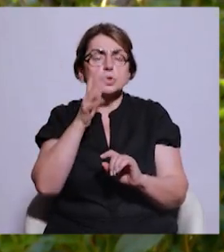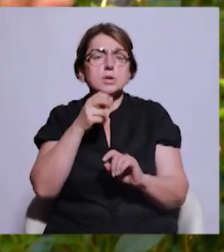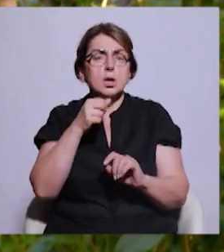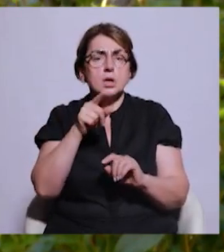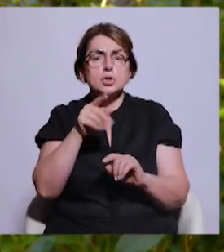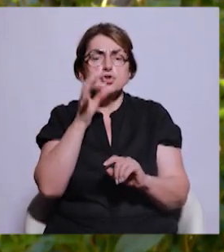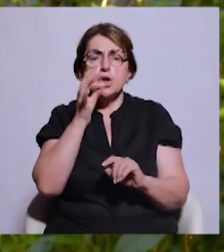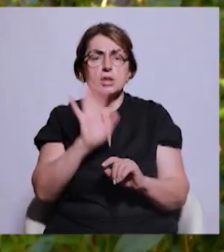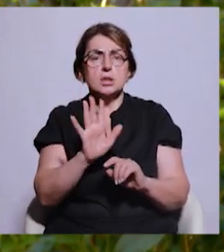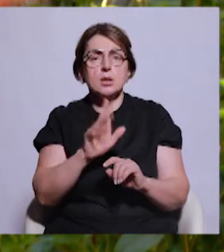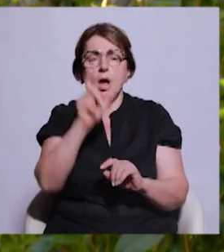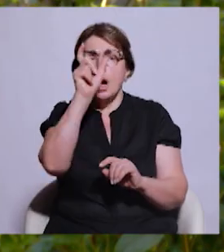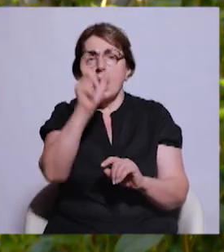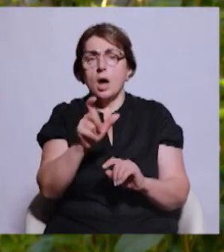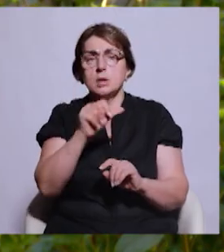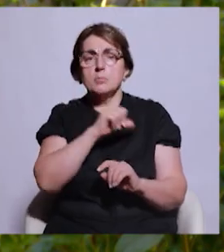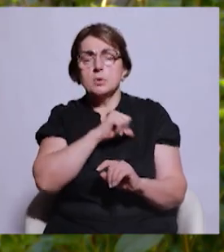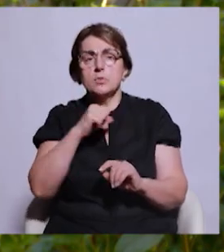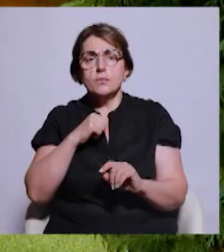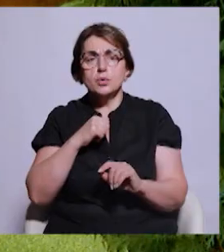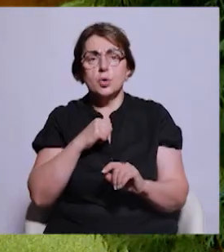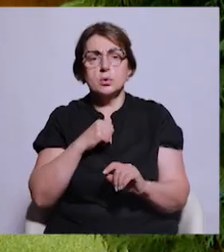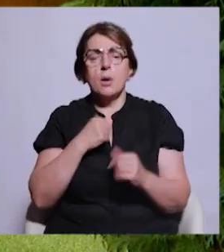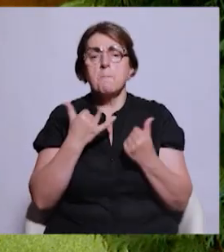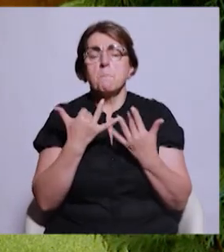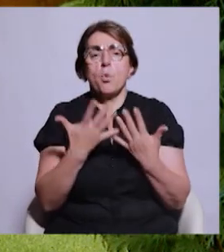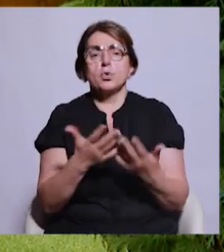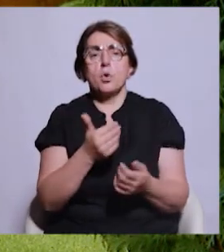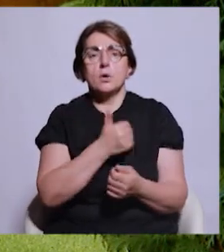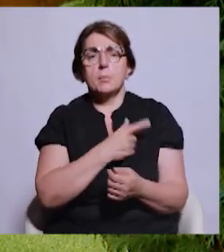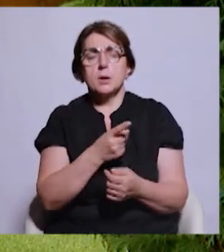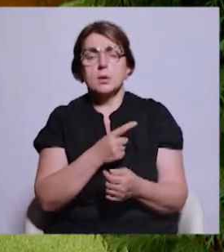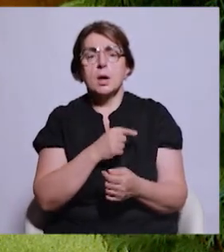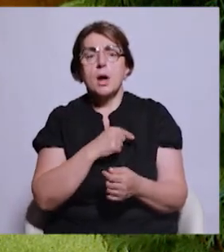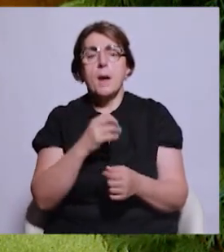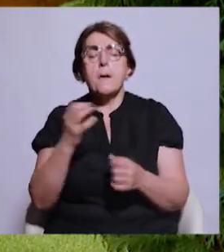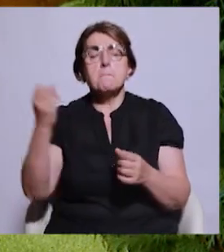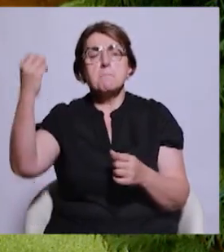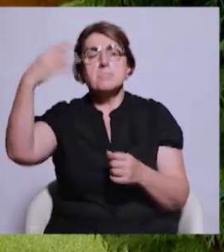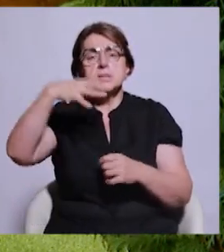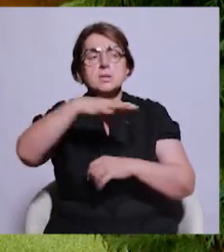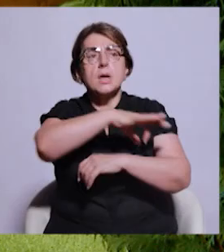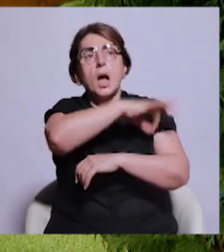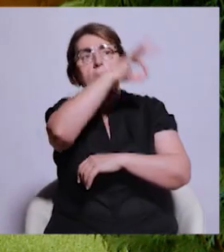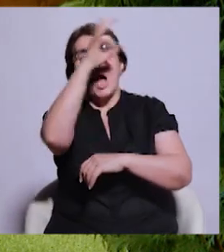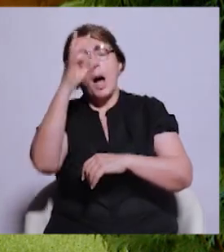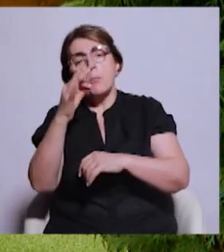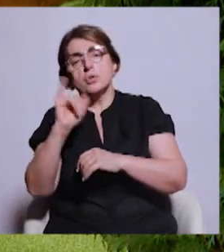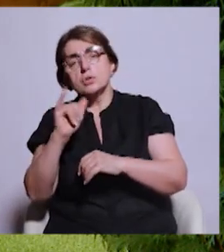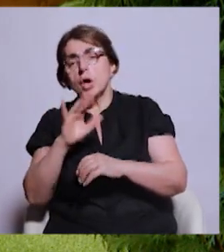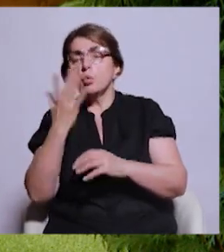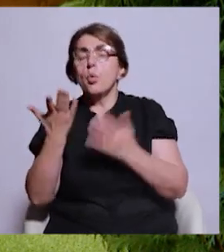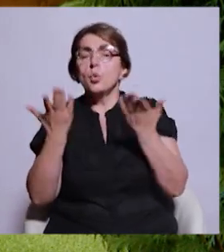ანუ ანტიკურ ხანაში ჯერ კიდევ ადამიანებს ჰქონდათ ეს მოთხოვნილება, რომ ცოდნოდათ მზის ამოსვლის მხარეს